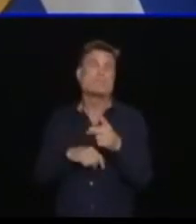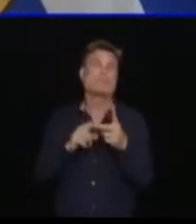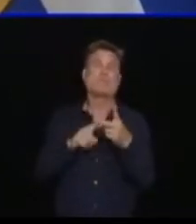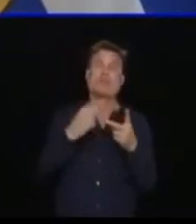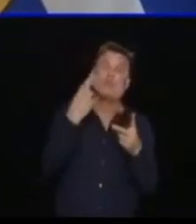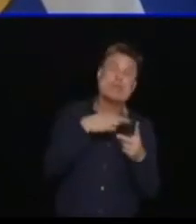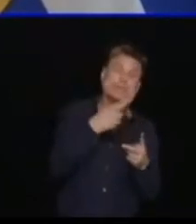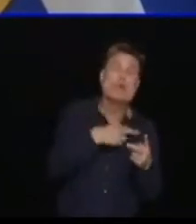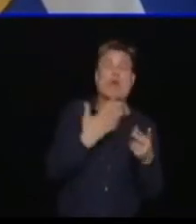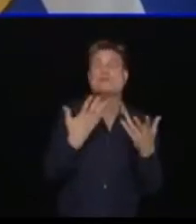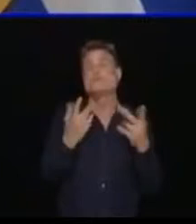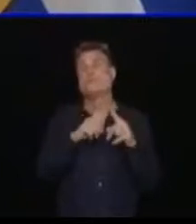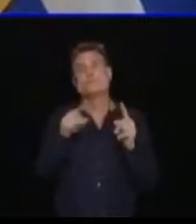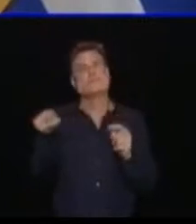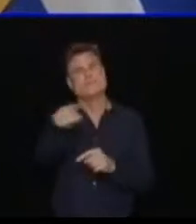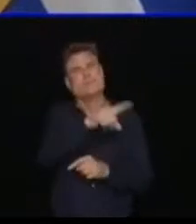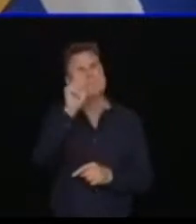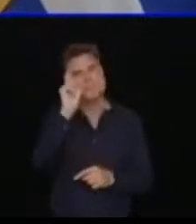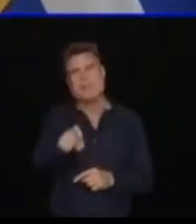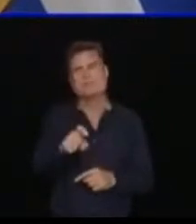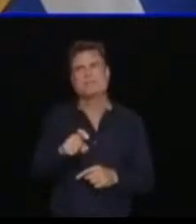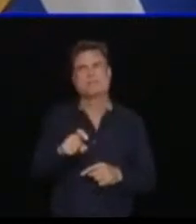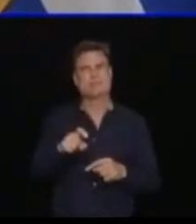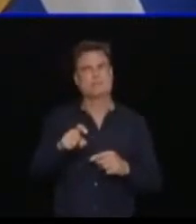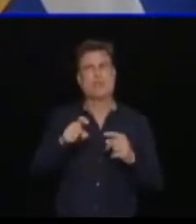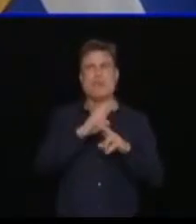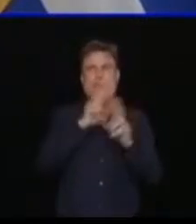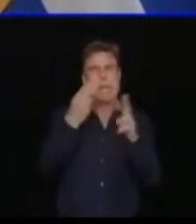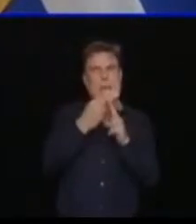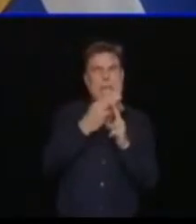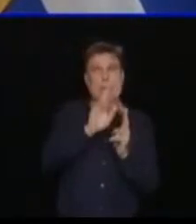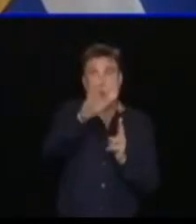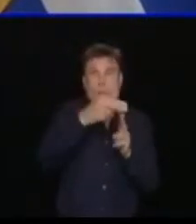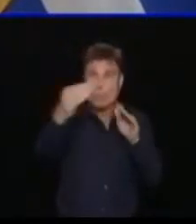还 how 是 we 在 can use some of the apps perhaps 所 to 以我们 support 可能也 that, 考